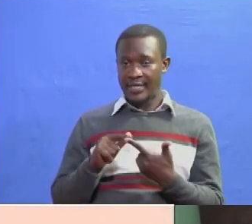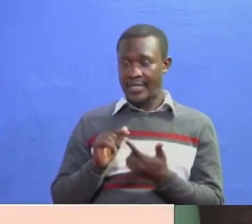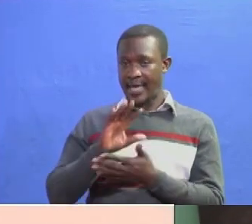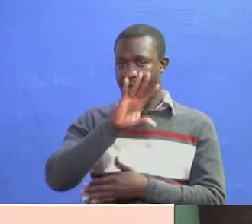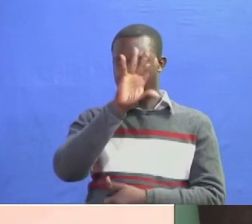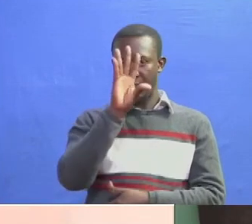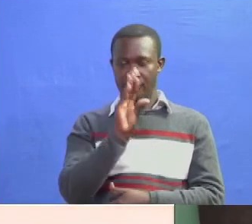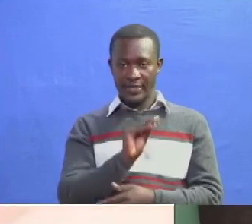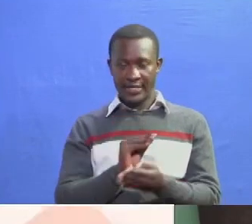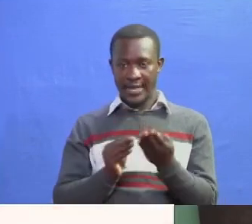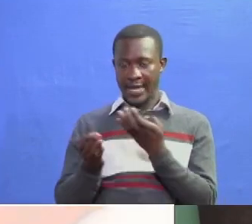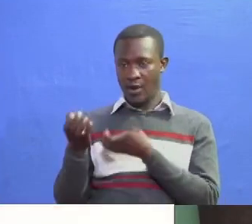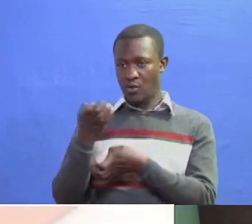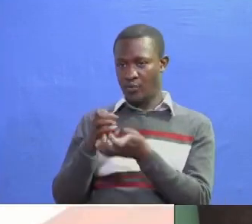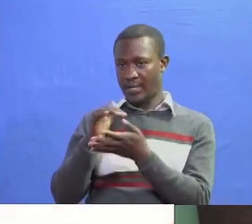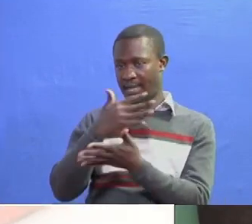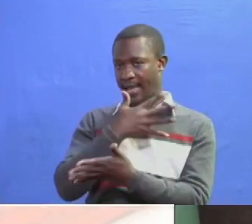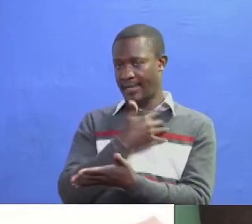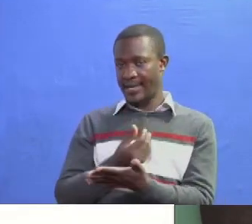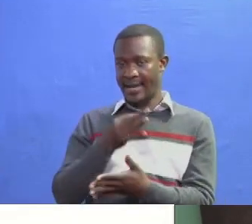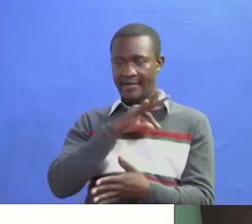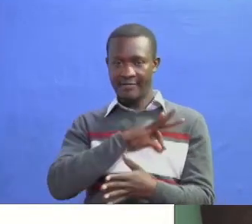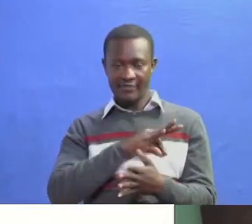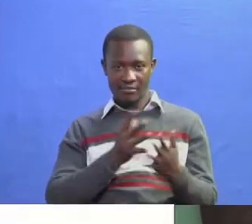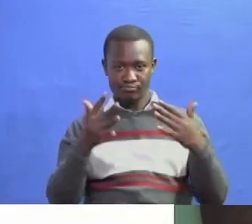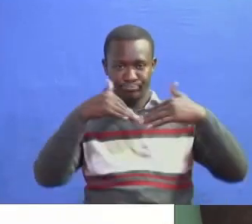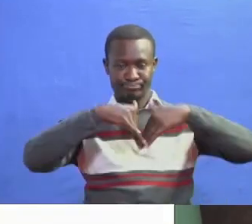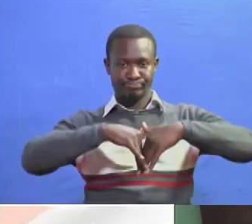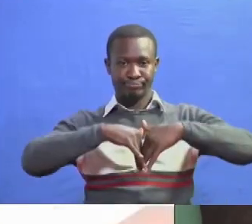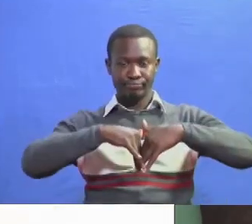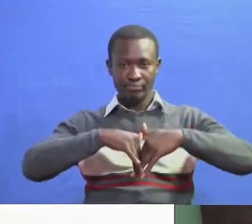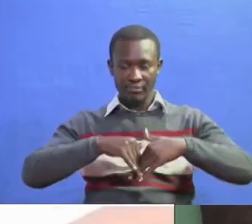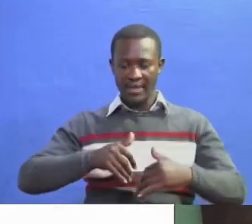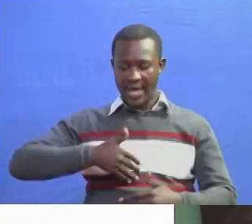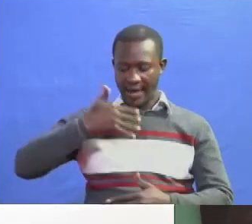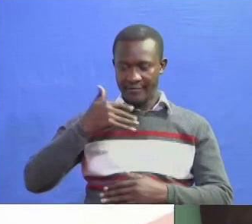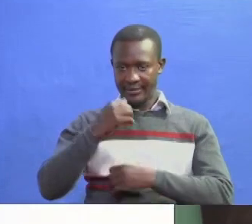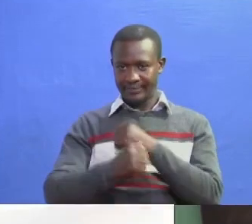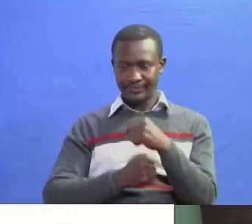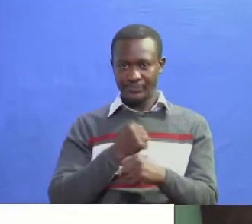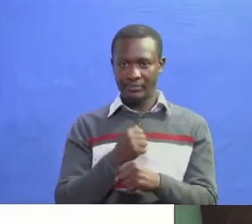Africa Economic and Investment Summit every year.